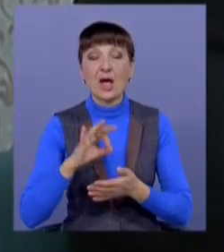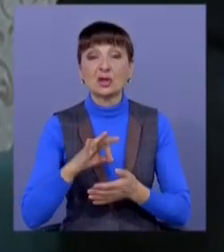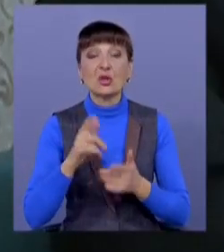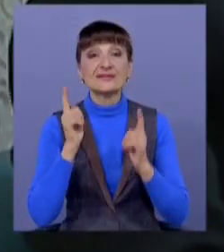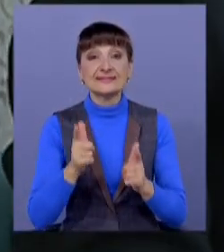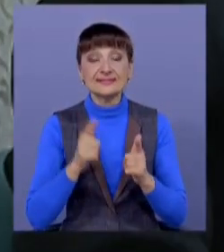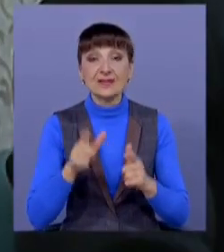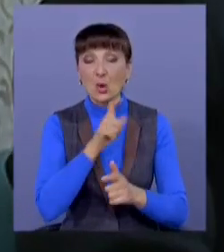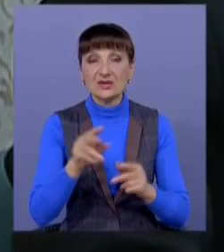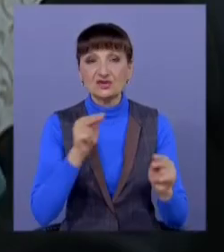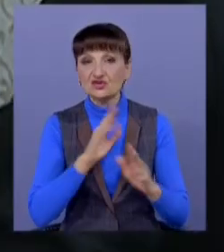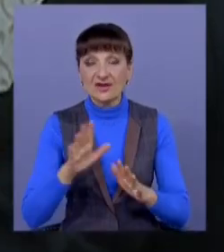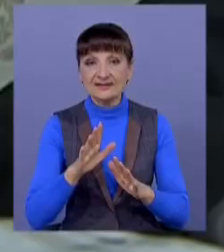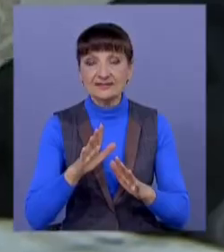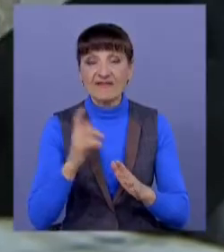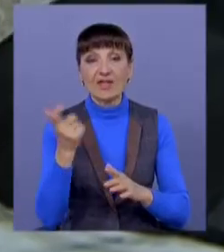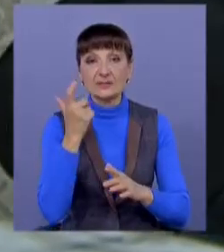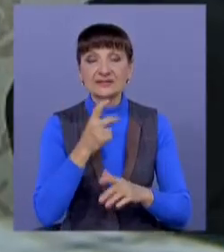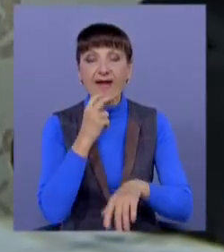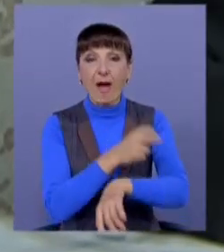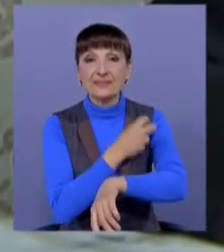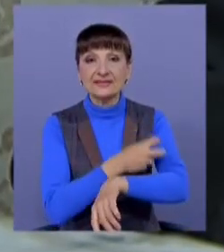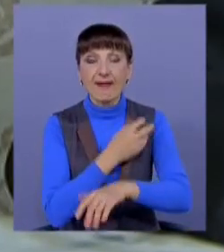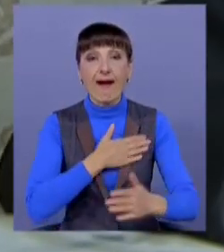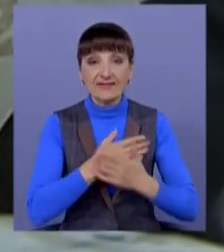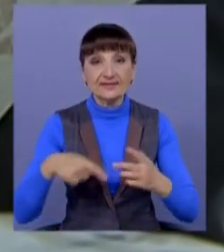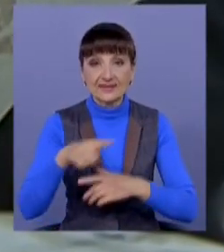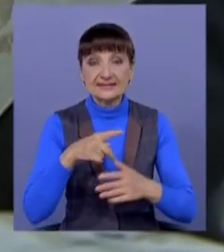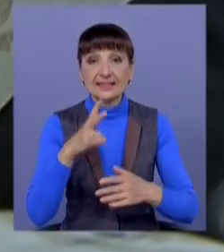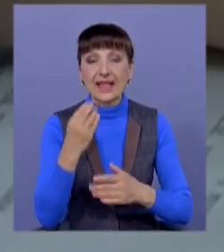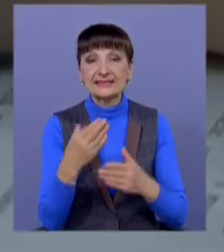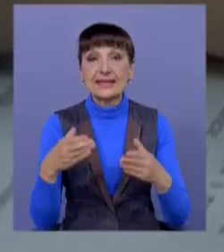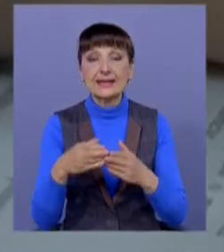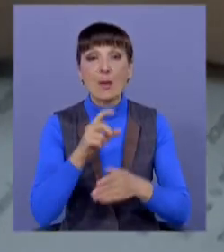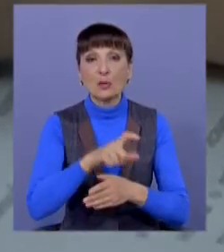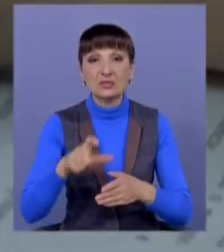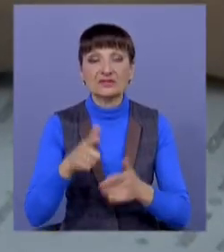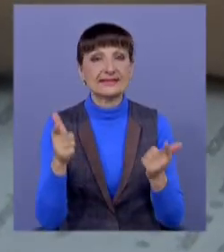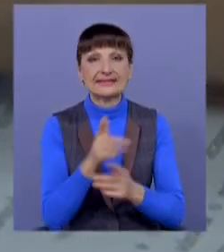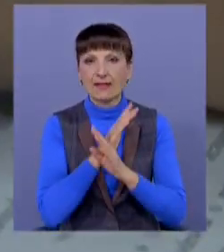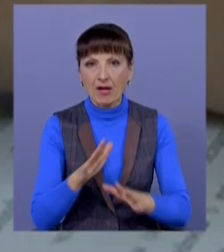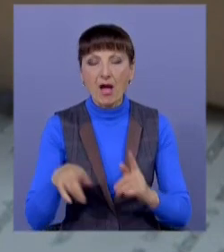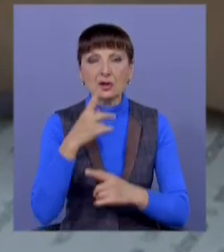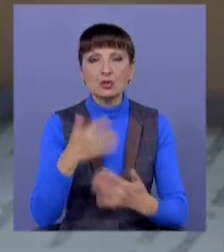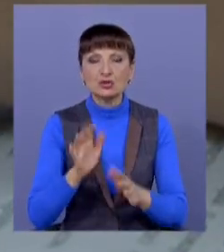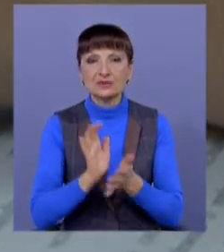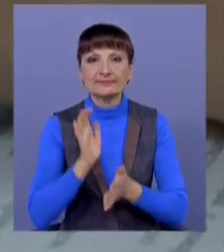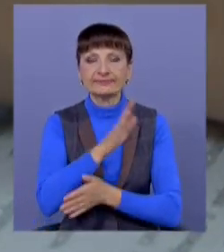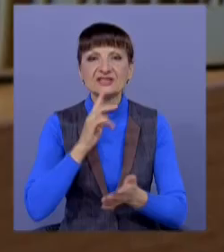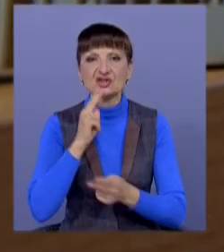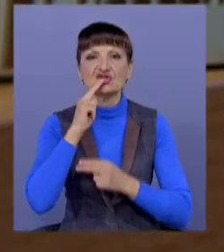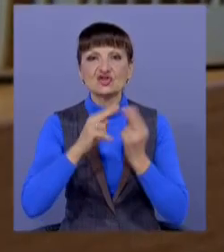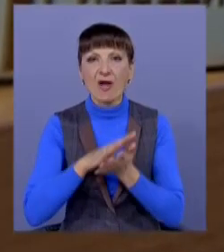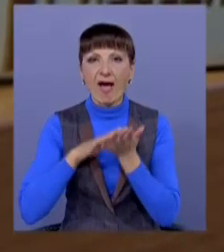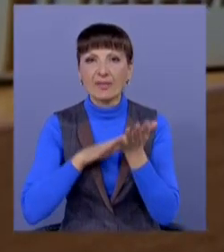такими недобросовестными действиями владельцев алматинских аптек активисты Национальной лиги потребителей не намерены. Они уже направили претензии в письменном